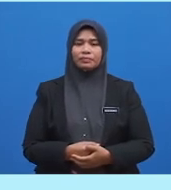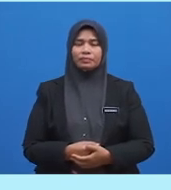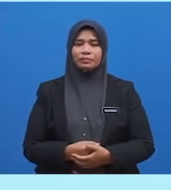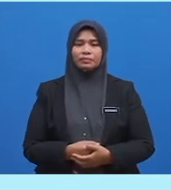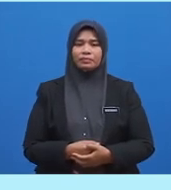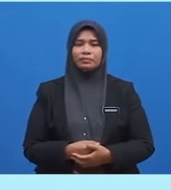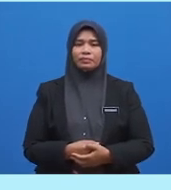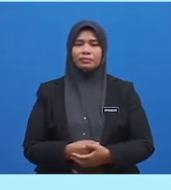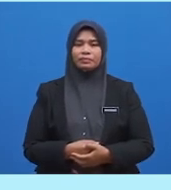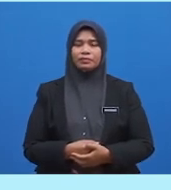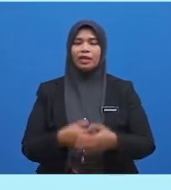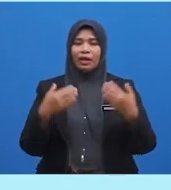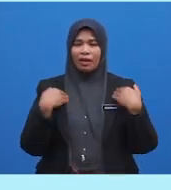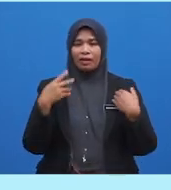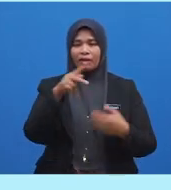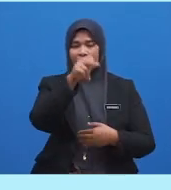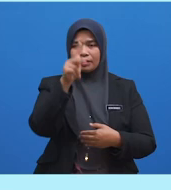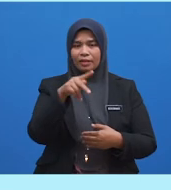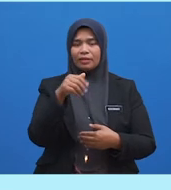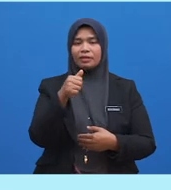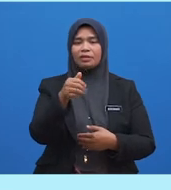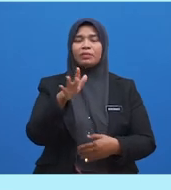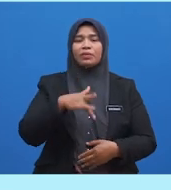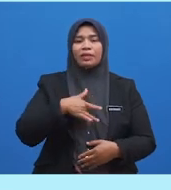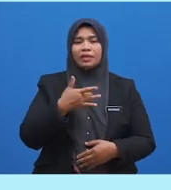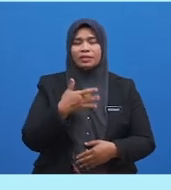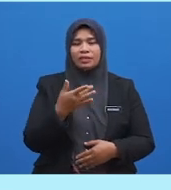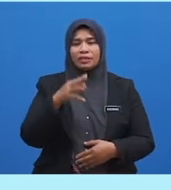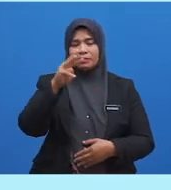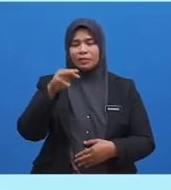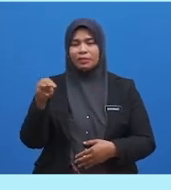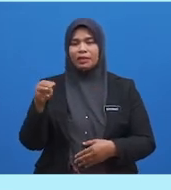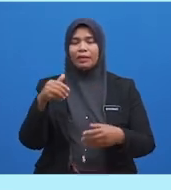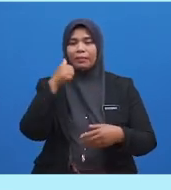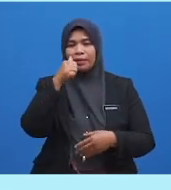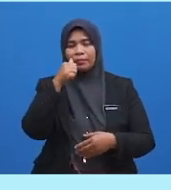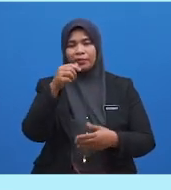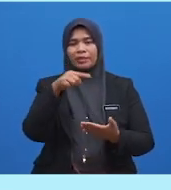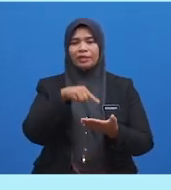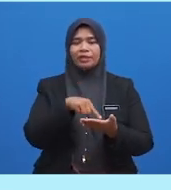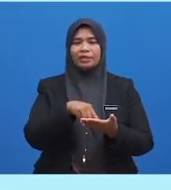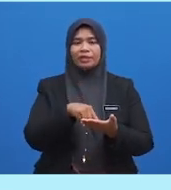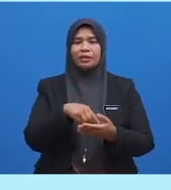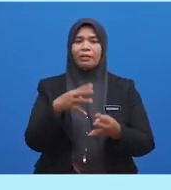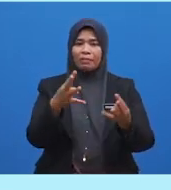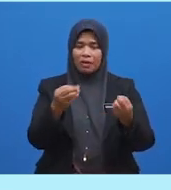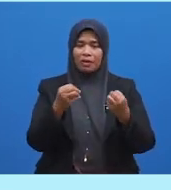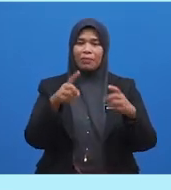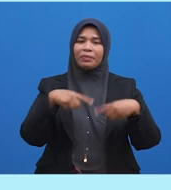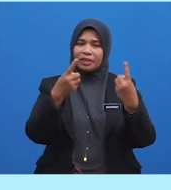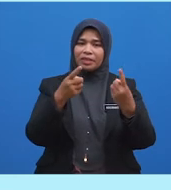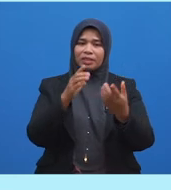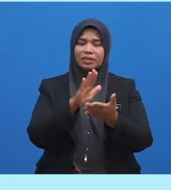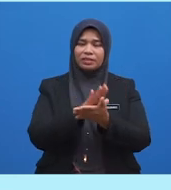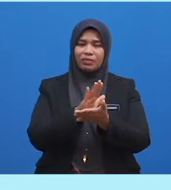Hai adek kah kamu Razer murid perempuan ini hendak ke